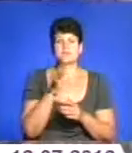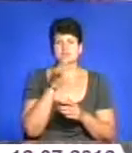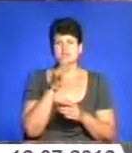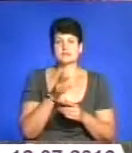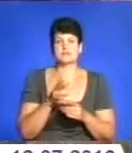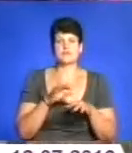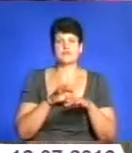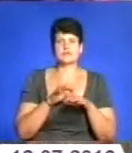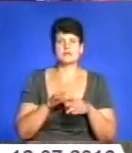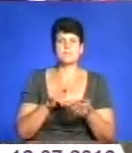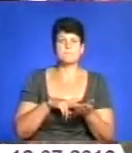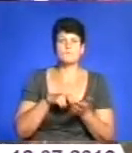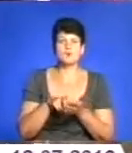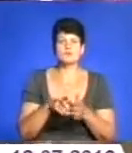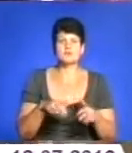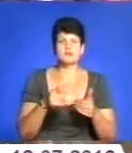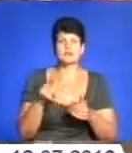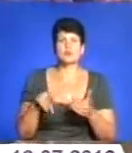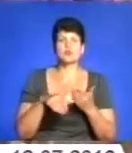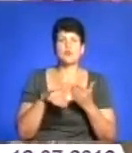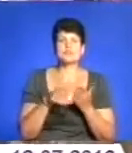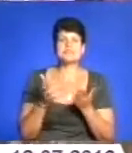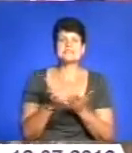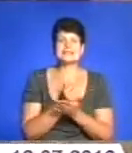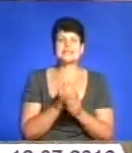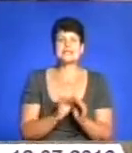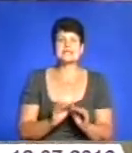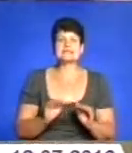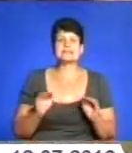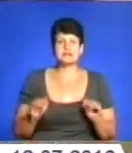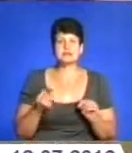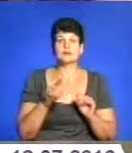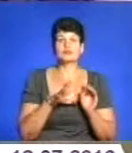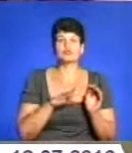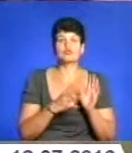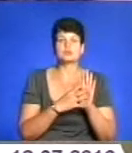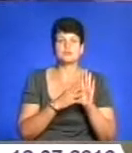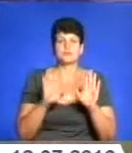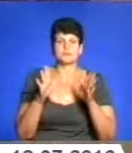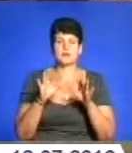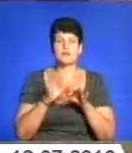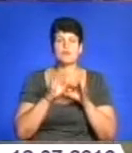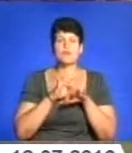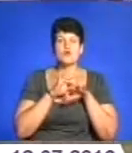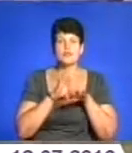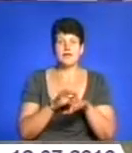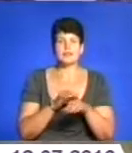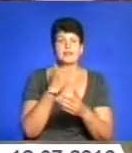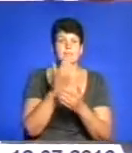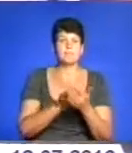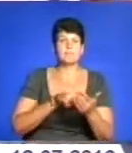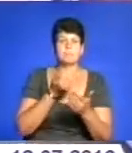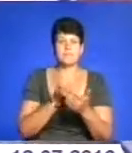поліції зверталися громадяни з проханням допомогти знайти дітей. Таких було 9. Провели профілактичні бесіди правоохоронці з